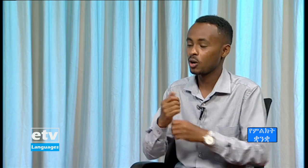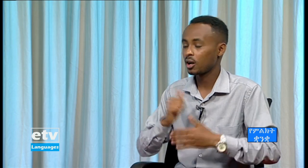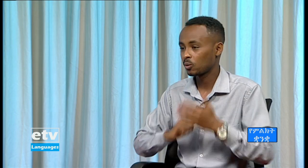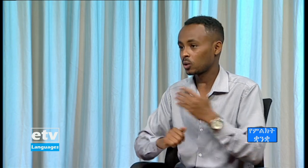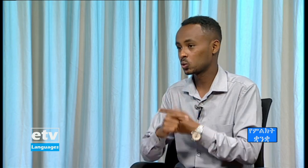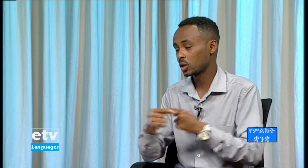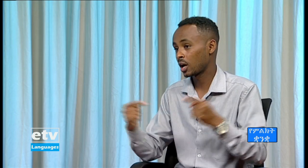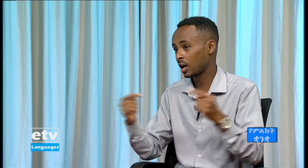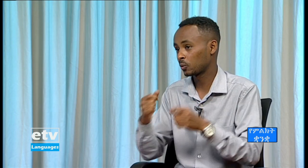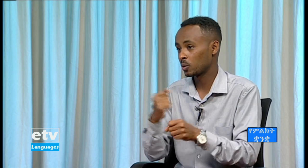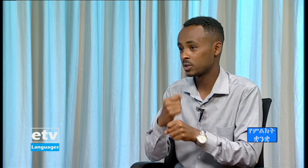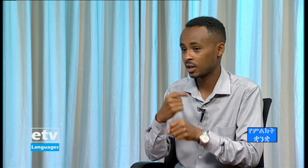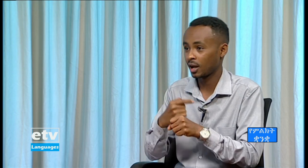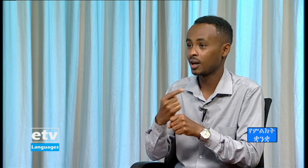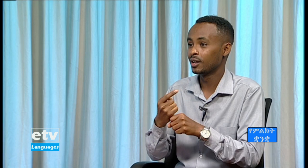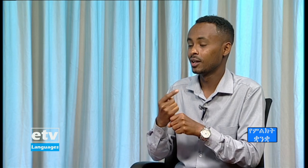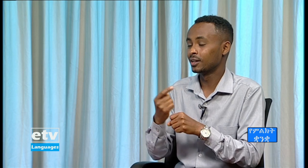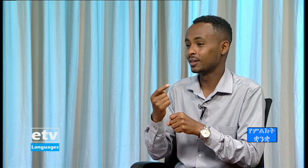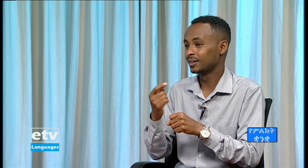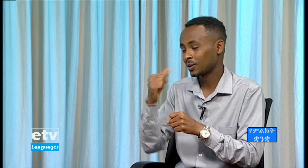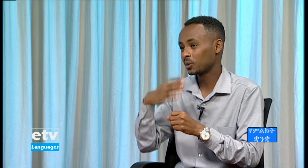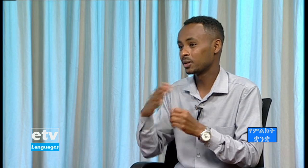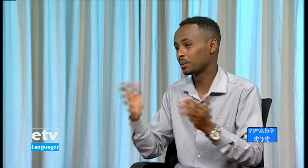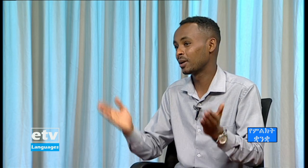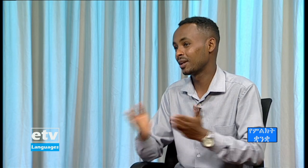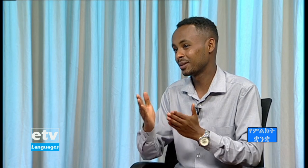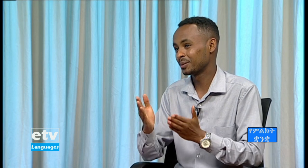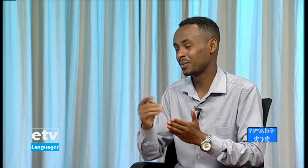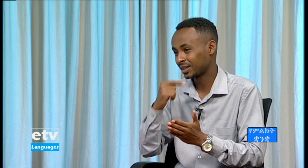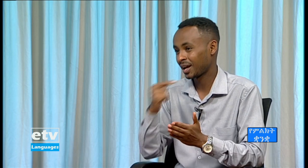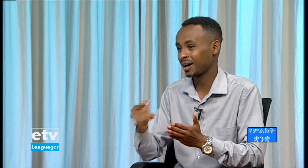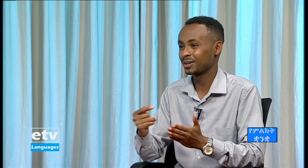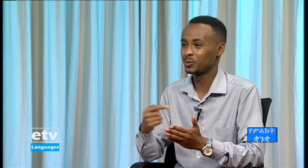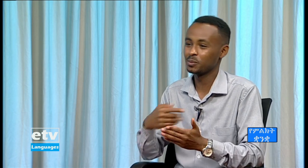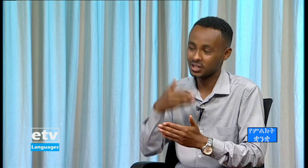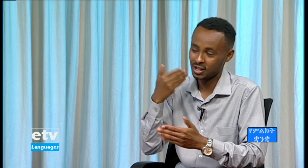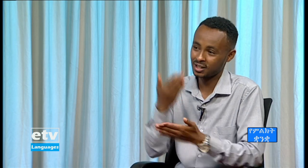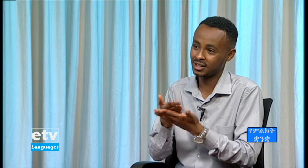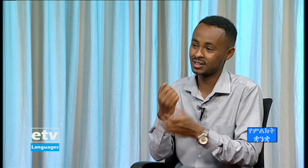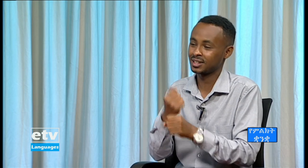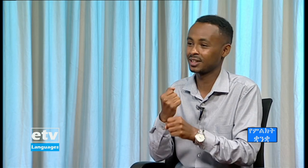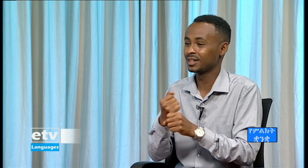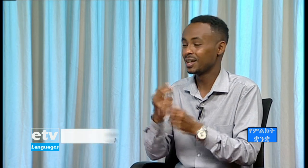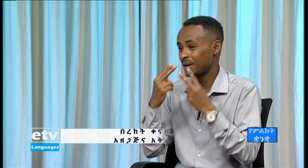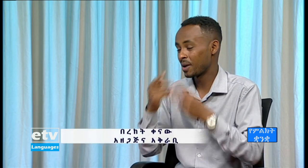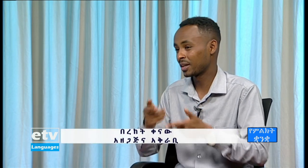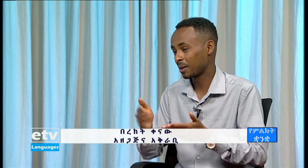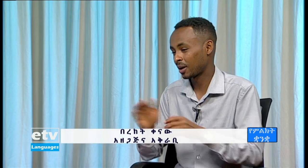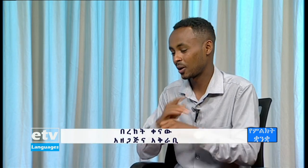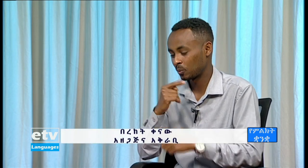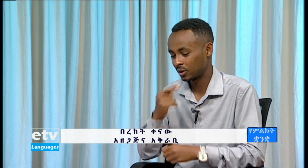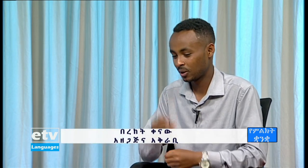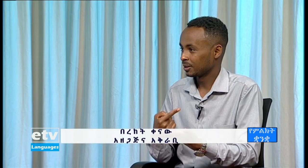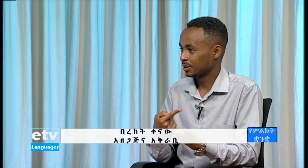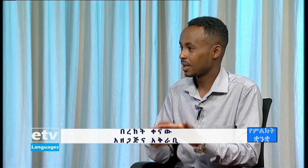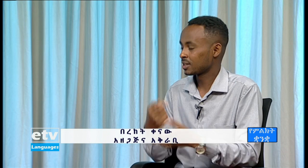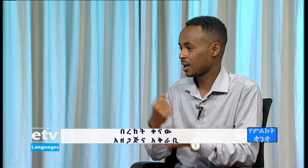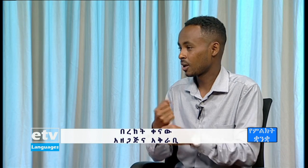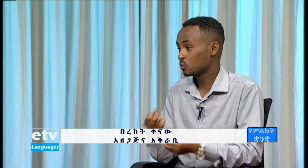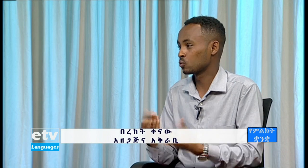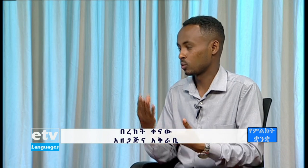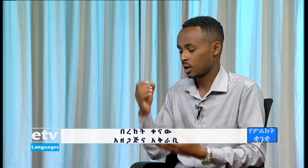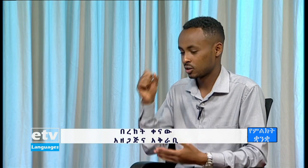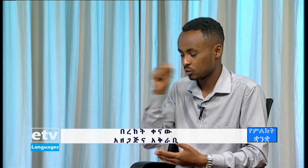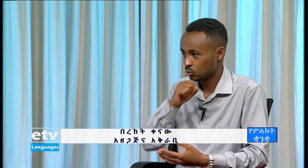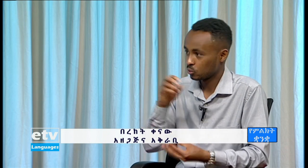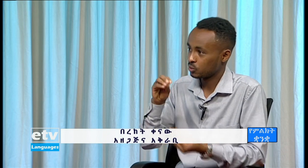ስራዎችን ደግሞ ከአካል ጉዳተኞች ጋር አገናኝቶ የሚሰራ ሰውን ይበል በርታ እንዲሁም የተሻለ ነገር ሰርተህ ለማየት ያብቃን ነው የምንለው። ይሄ ስራ